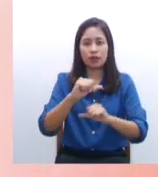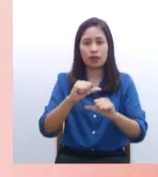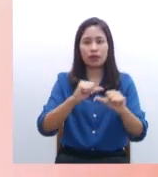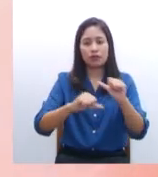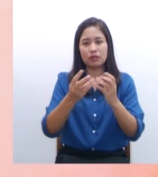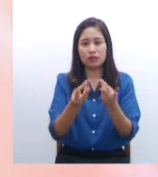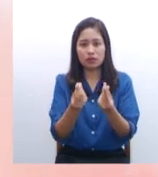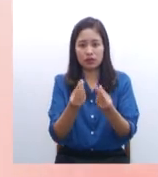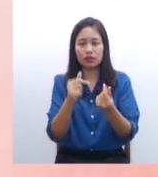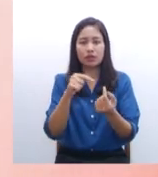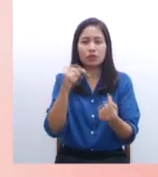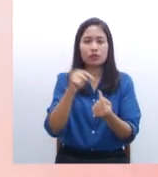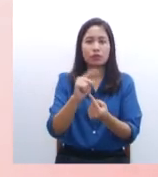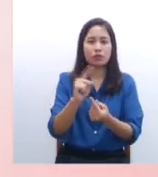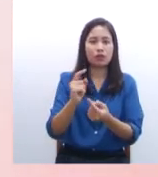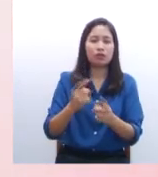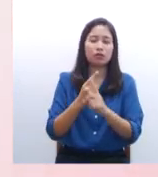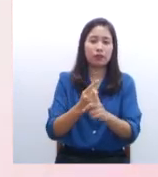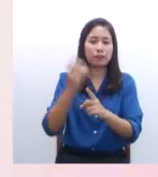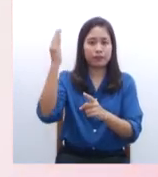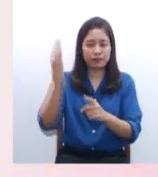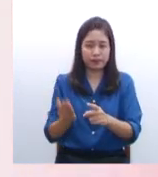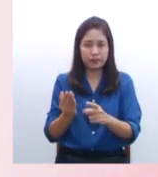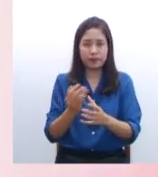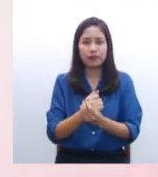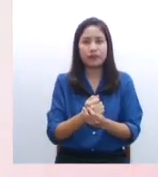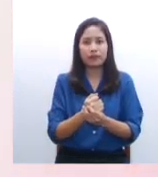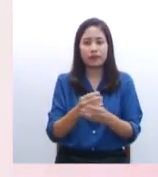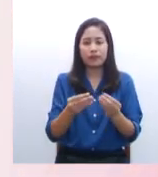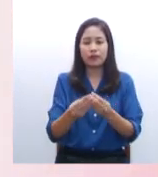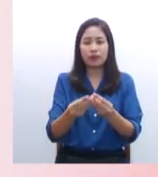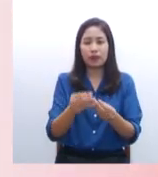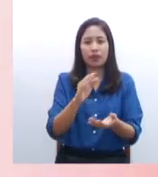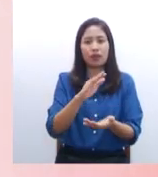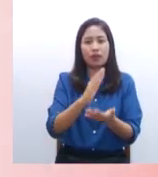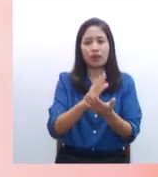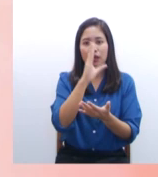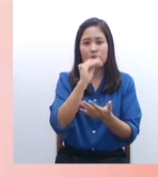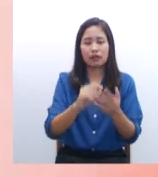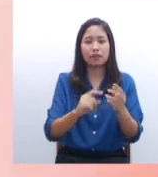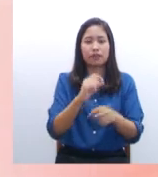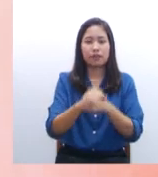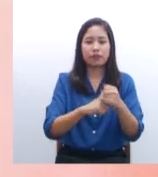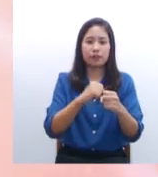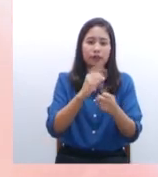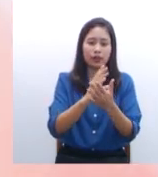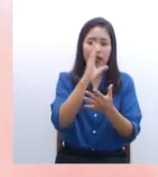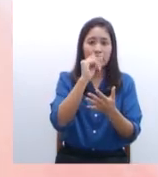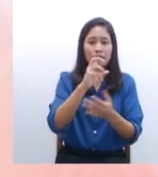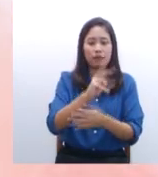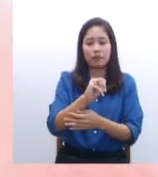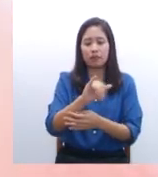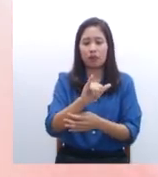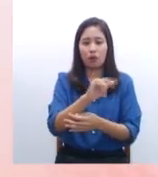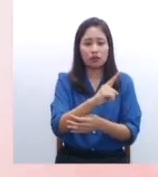บบทีมละ5คนนะครับสมาชิกของทีมเป็นนักเรียนระดับชั้นมัธยมศึกษาปีที่1ถึงชั้นมัธยมศึกษาปีที่